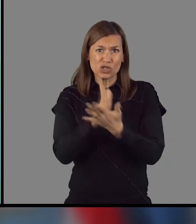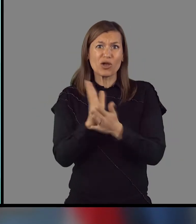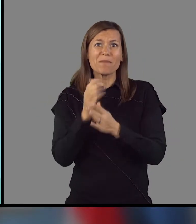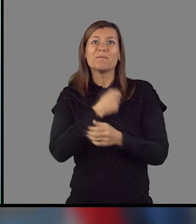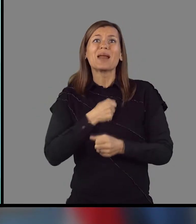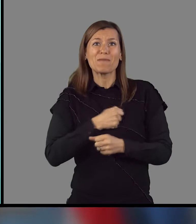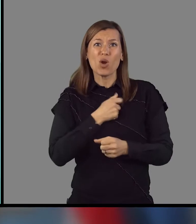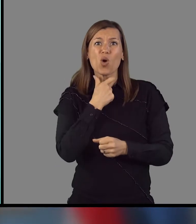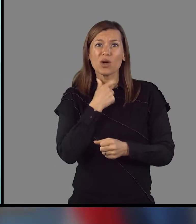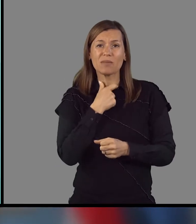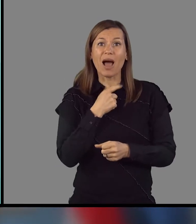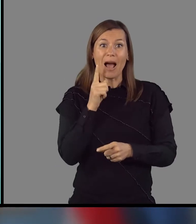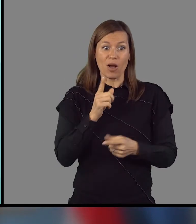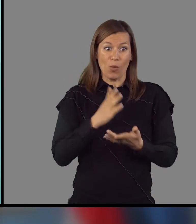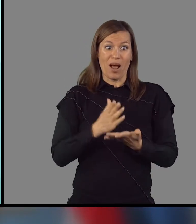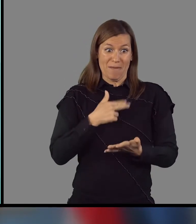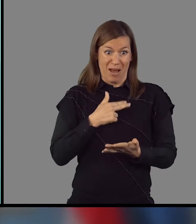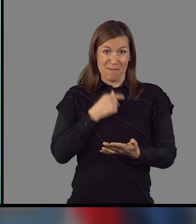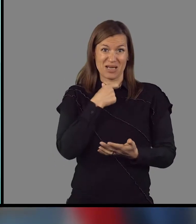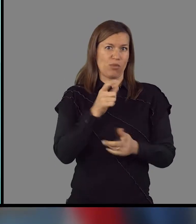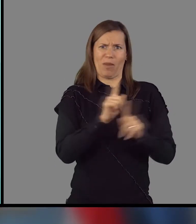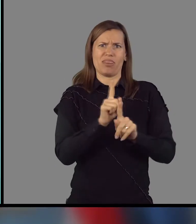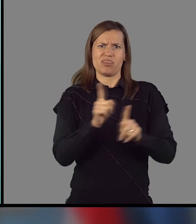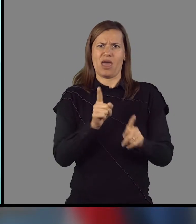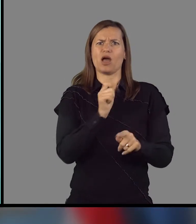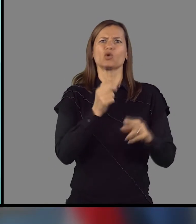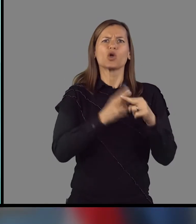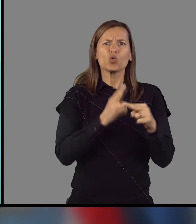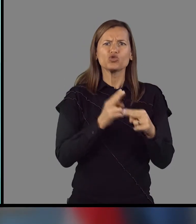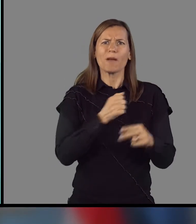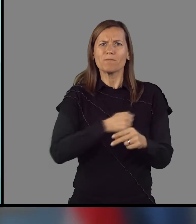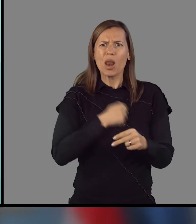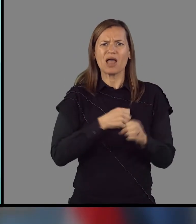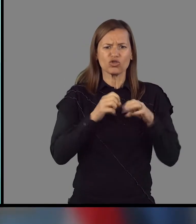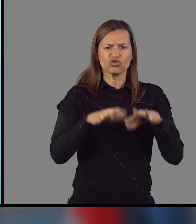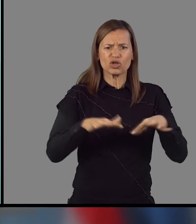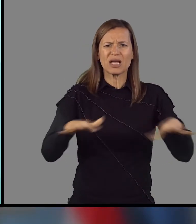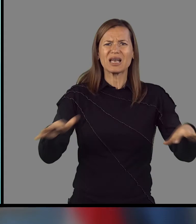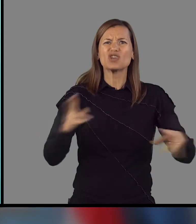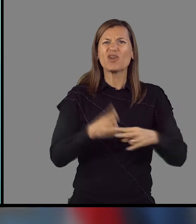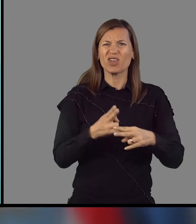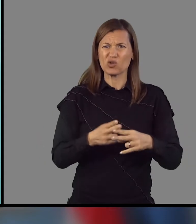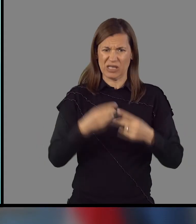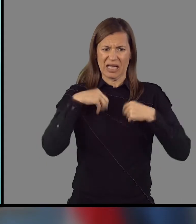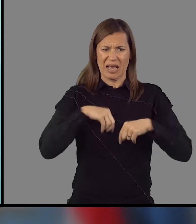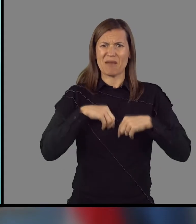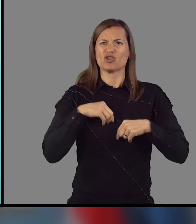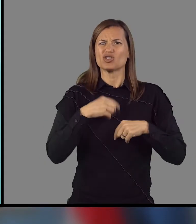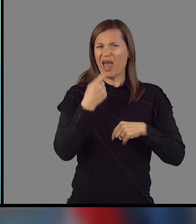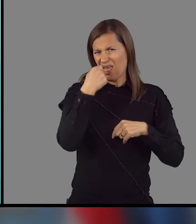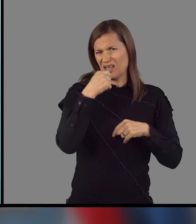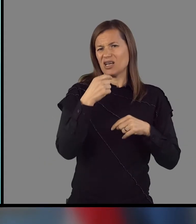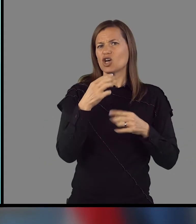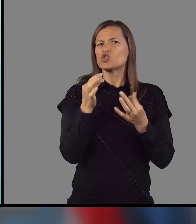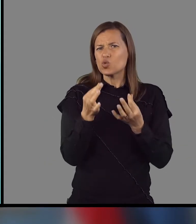si prebolel gripo, vendarle pa ne takrat, kadar imaš gripo. To se pravi, ko si ti kužen, ko si bolan, trosiš okoli sebe virusi, ker jih